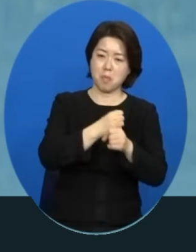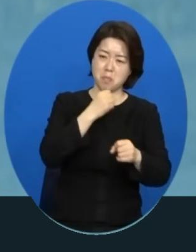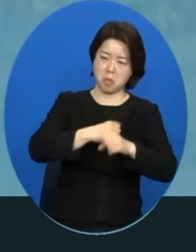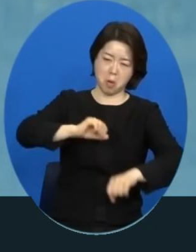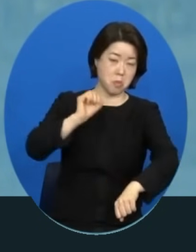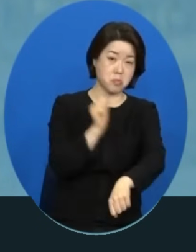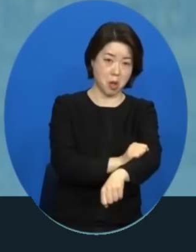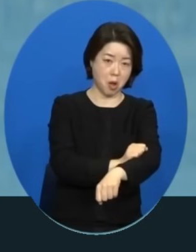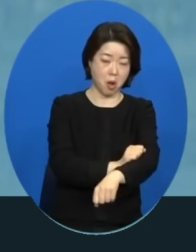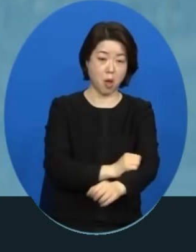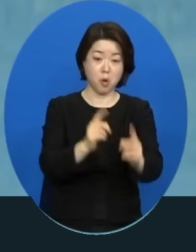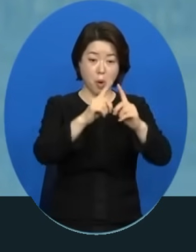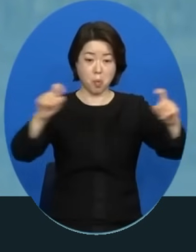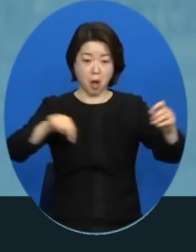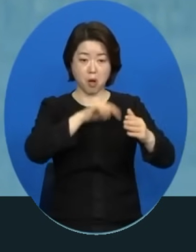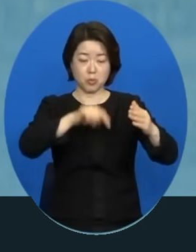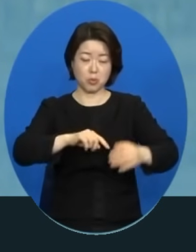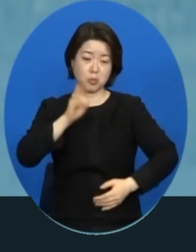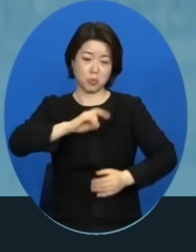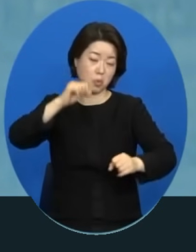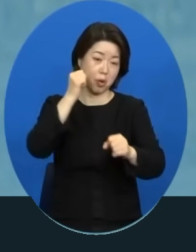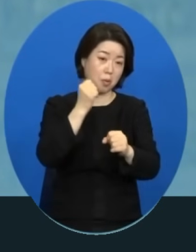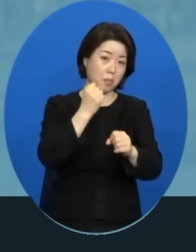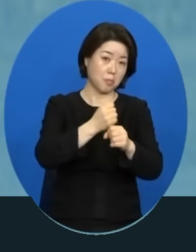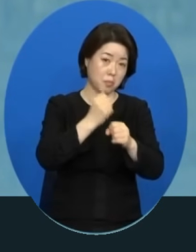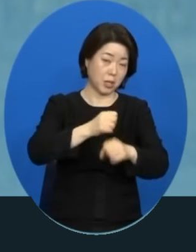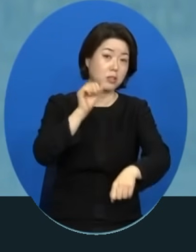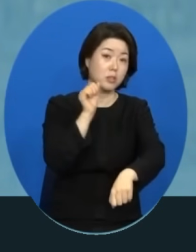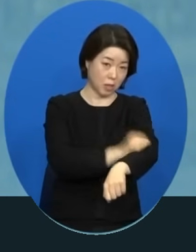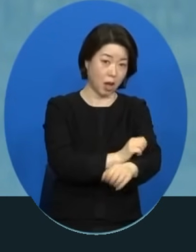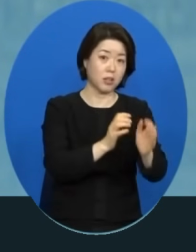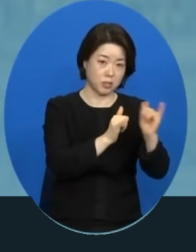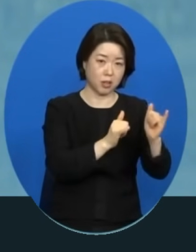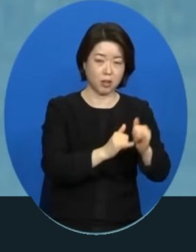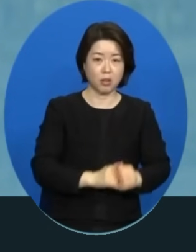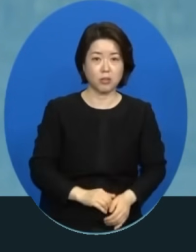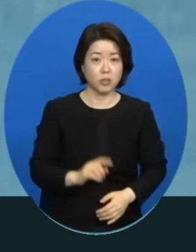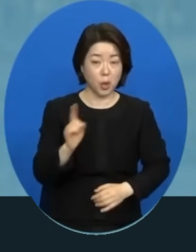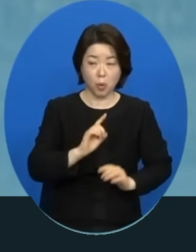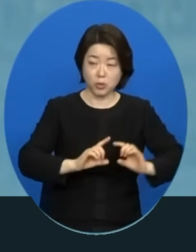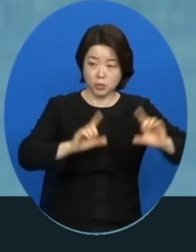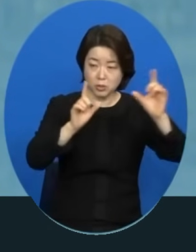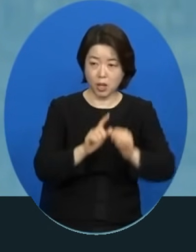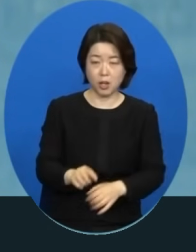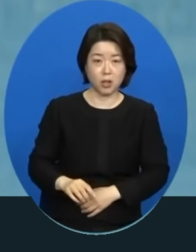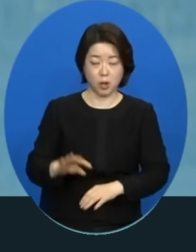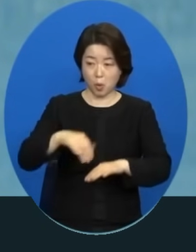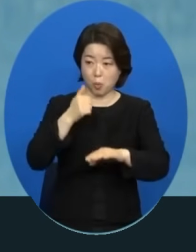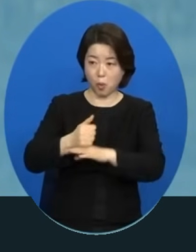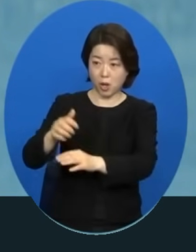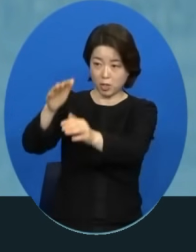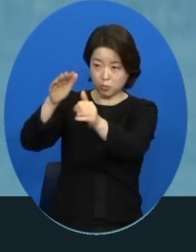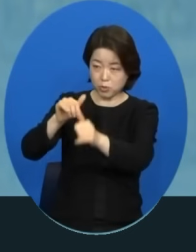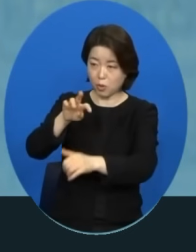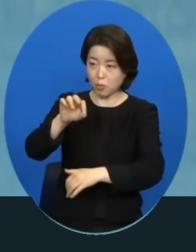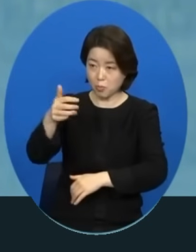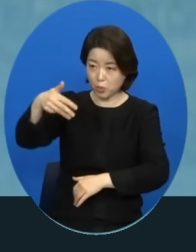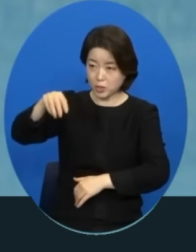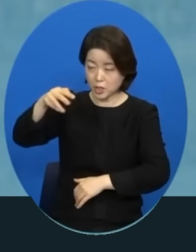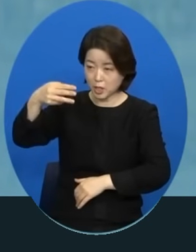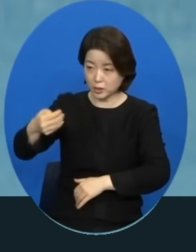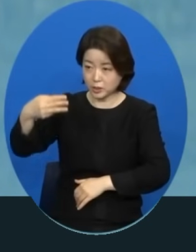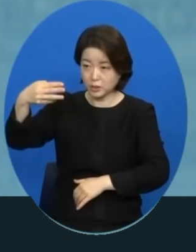작곡가면 대단한 실력이죠. 근데 어느 날 모차르트가 황제가 불러가지고 연주를 하게 했는데